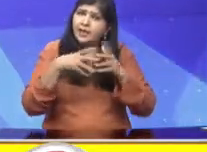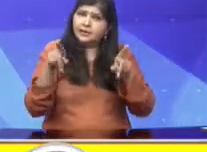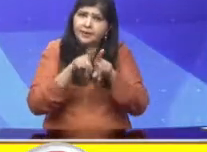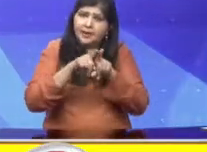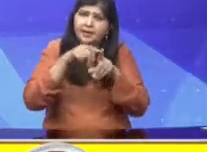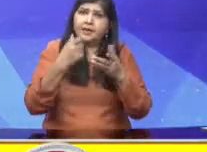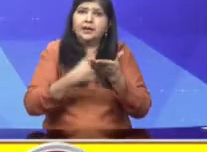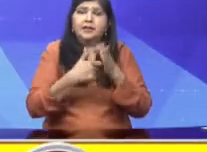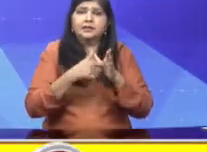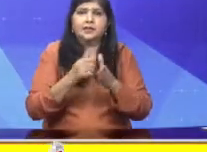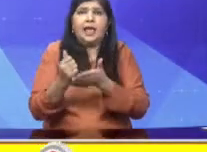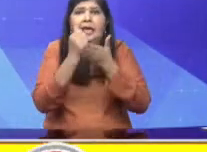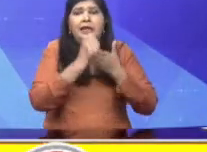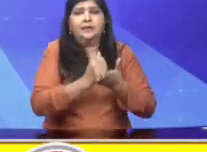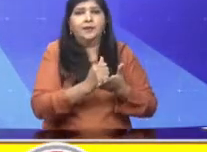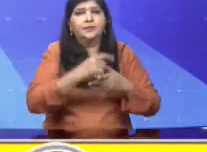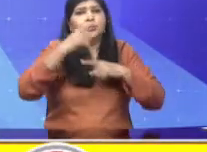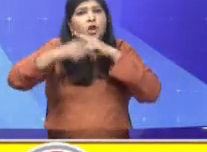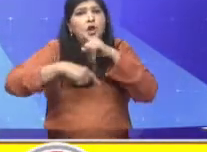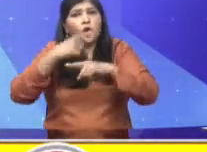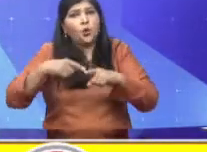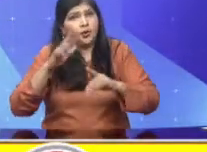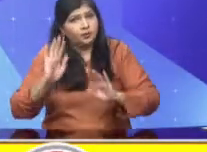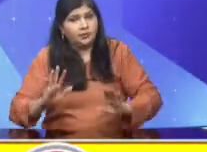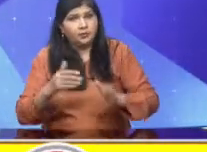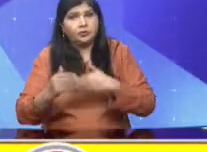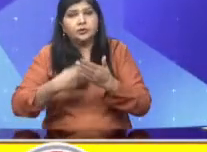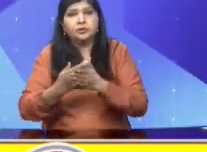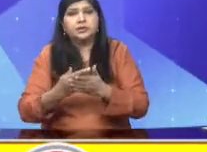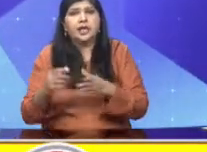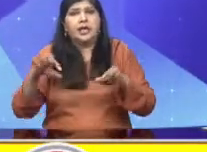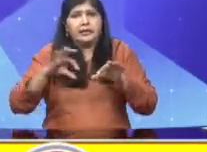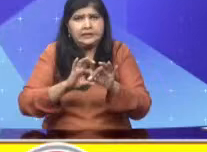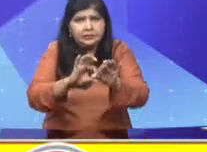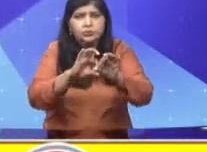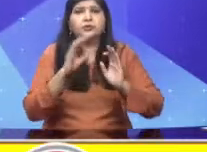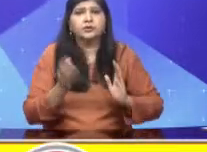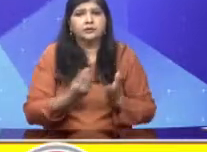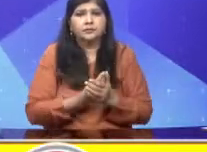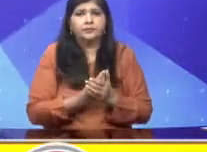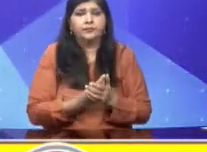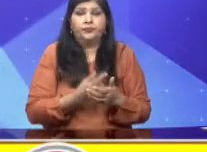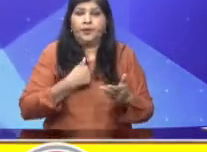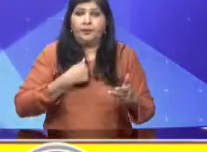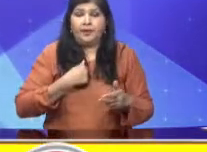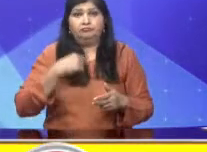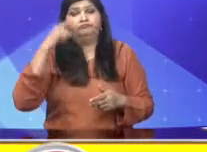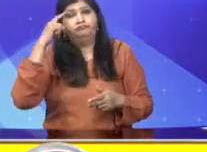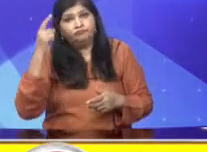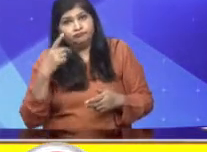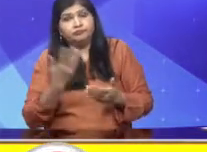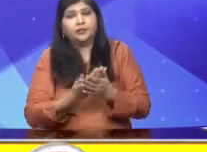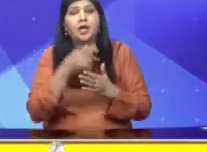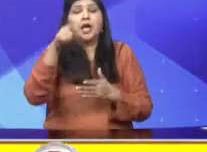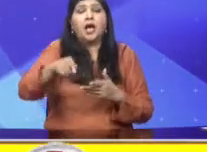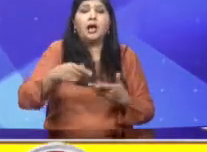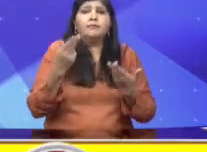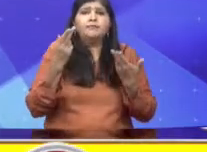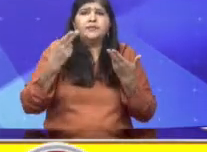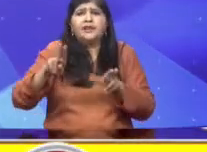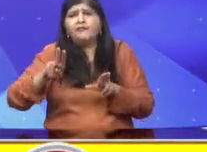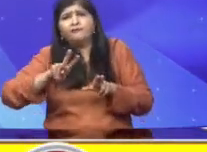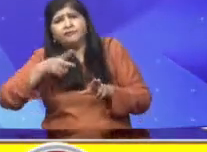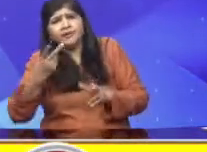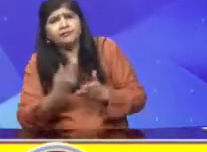राष्ट्रगान गाकर उसे रिकॉर्ड कर पाएंगे, इ मुझे उमीद है, आप इस अनोखी